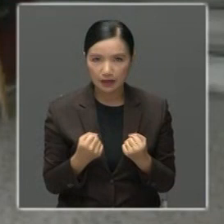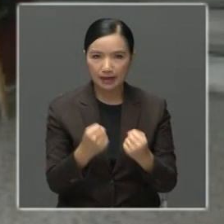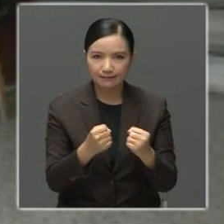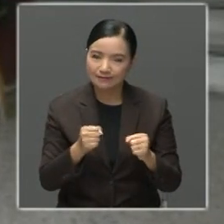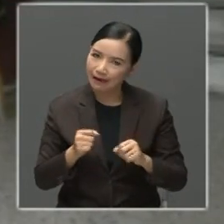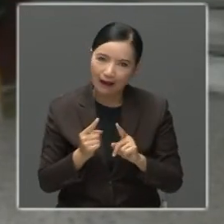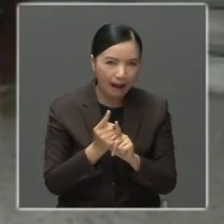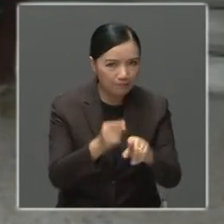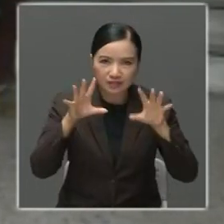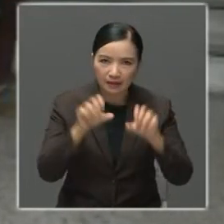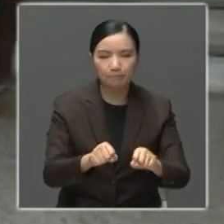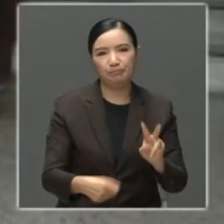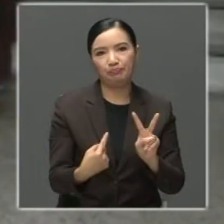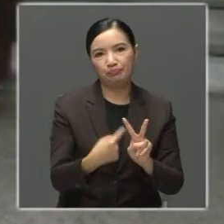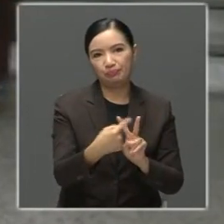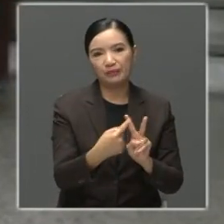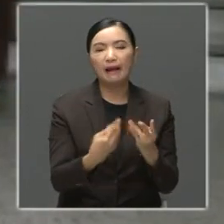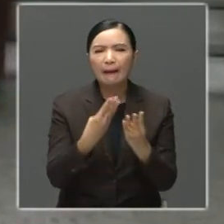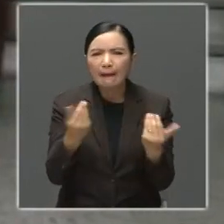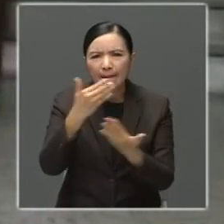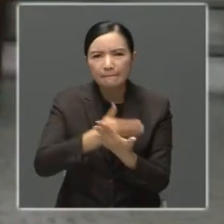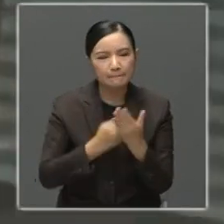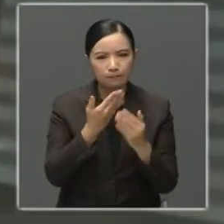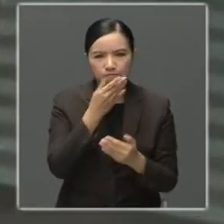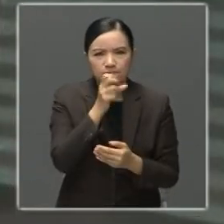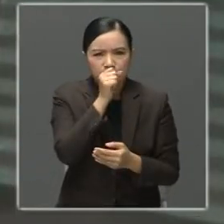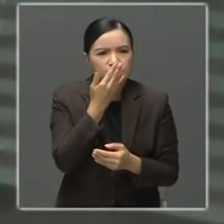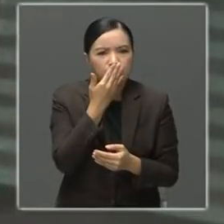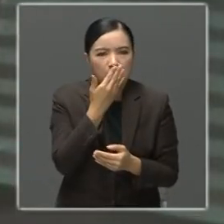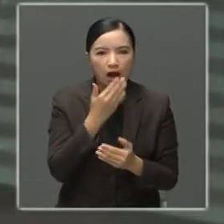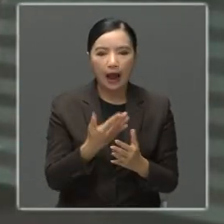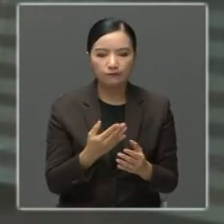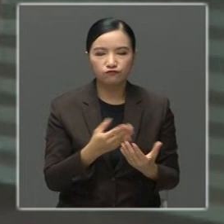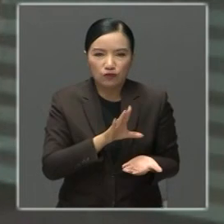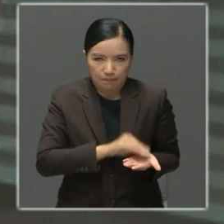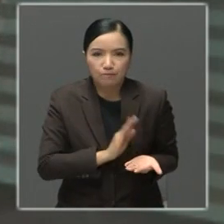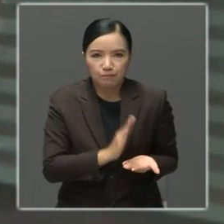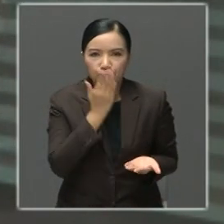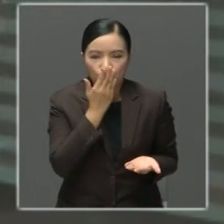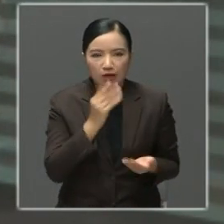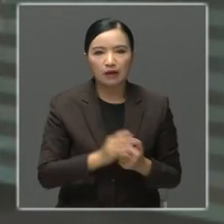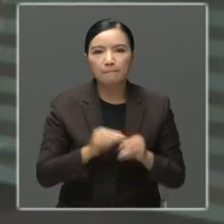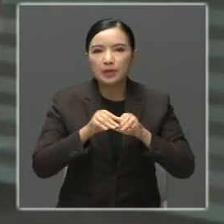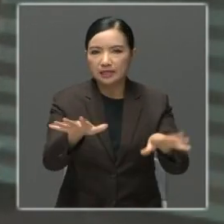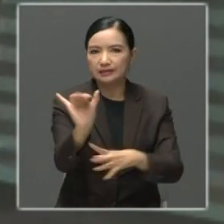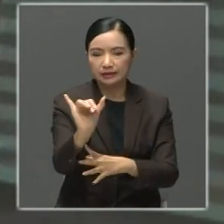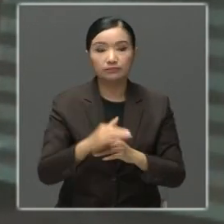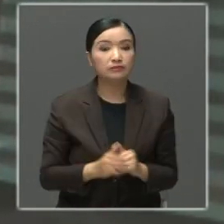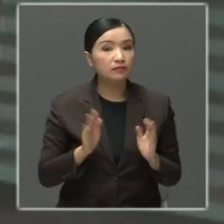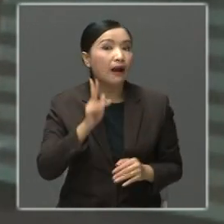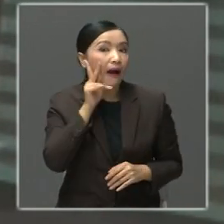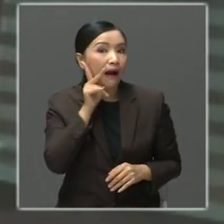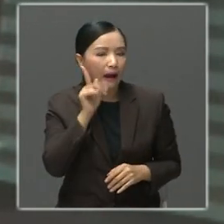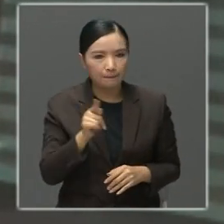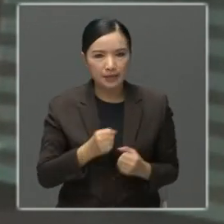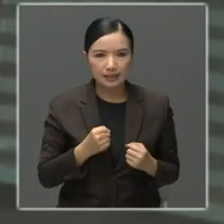อนนี้ไม่สามารถเปิดเผยได้เพราะเกรงว่าจะไปกระทบกับรูปคดีค่ะ ใช่ค่ะซึ่งผู้สื่อข่าวเนี่ยพยายามจะไปถามทางตำ